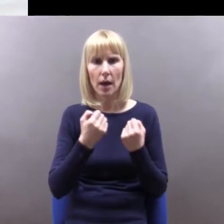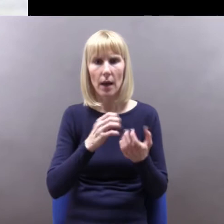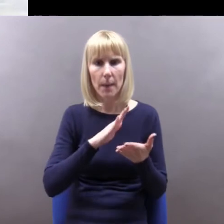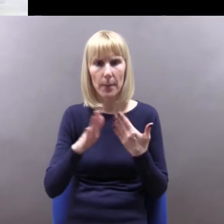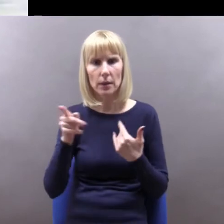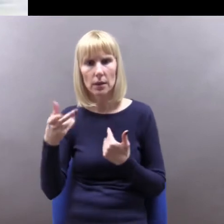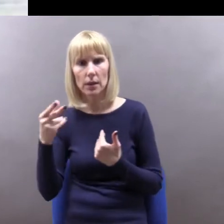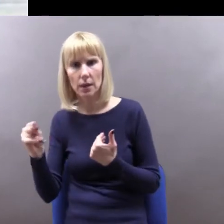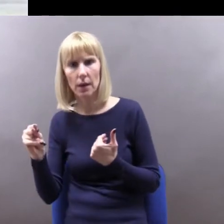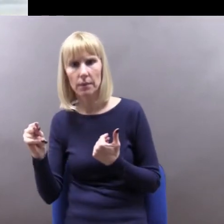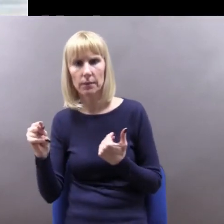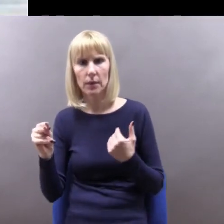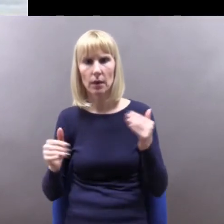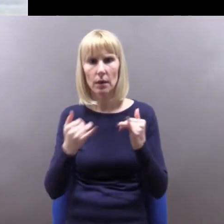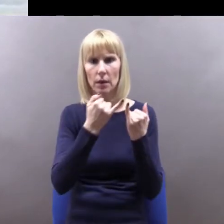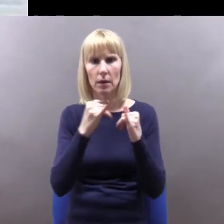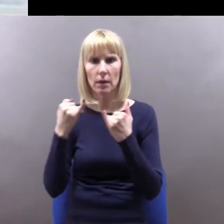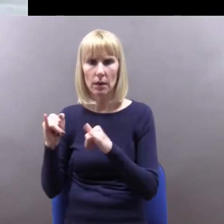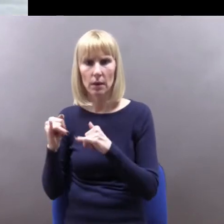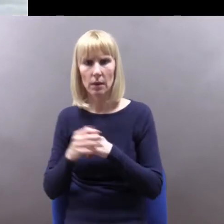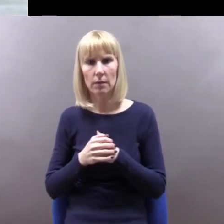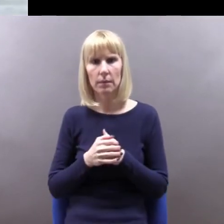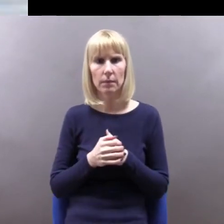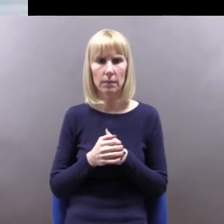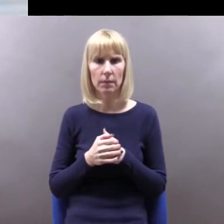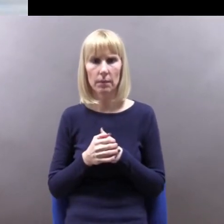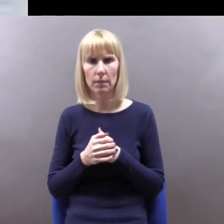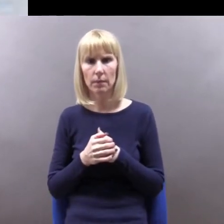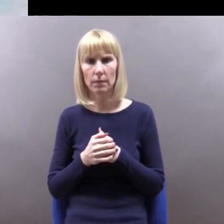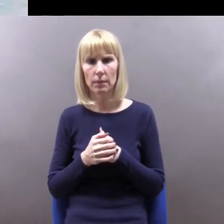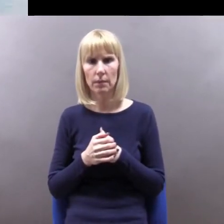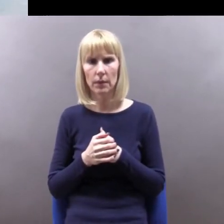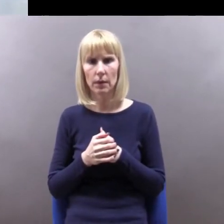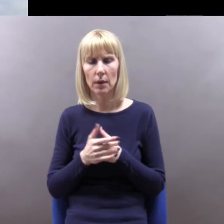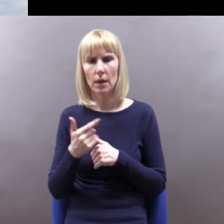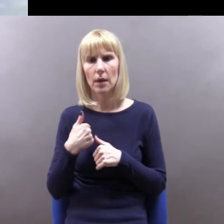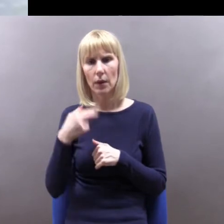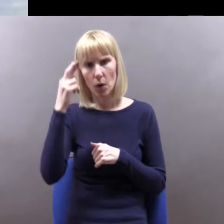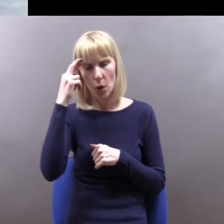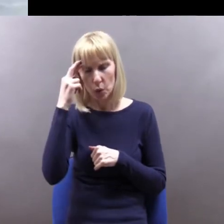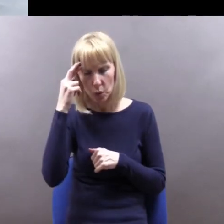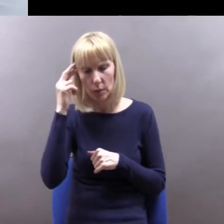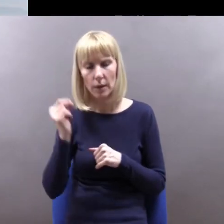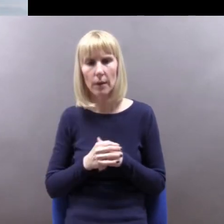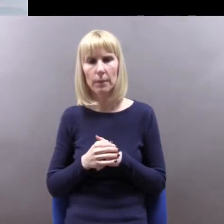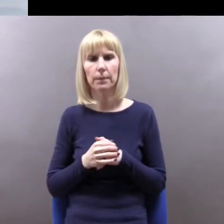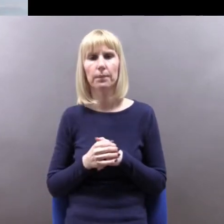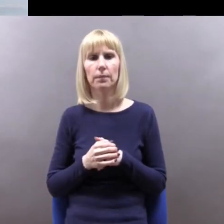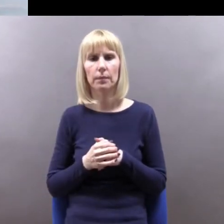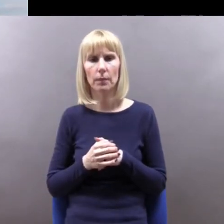mogę poradzić bez, ty nie, więc jesteś gorącym orędownikiem, że jest to dobre rozwiązanie i ja to rozumiem.